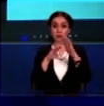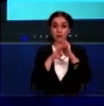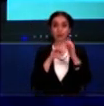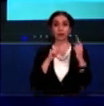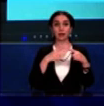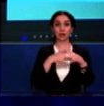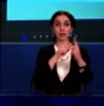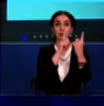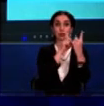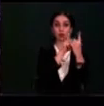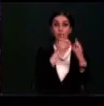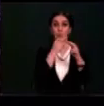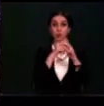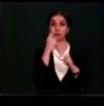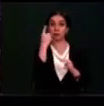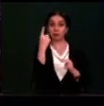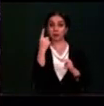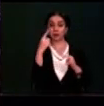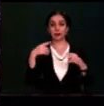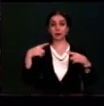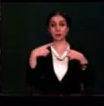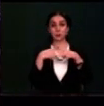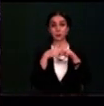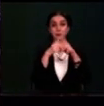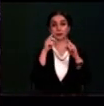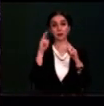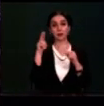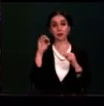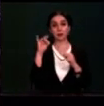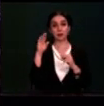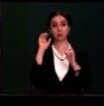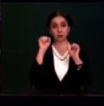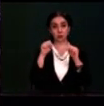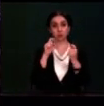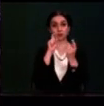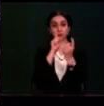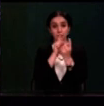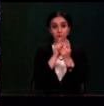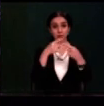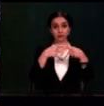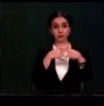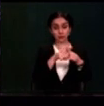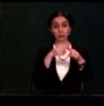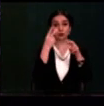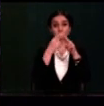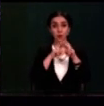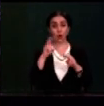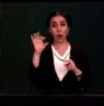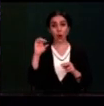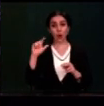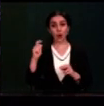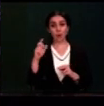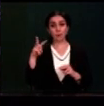перпендикуляр өткізишимиз мүмкін еді. А нуқтадан тексликтеги С нуқтага өткізілген чизығымыз оғма